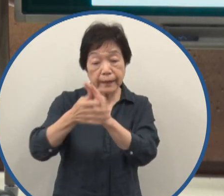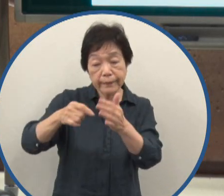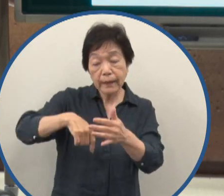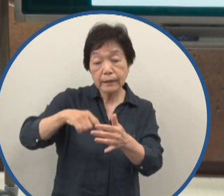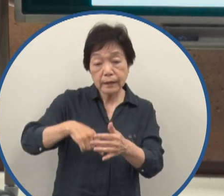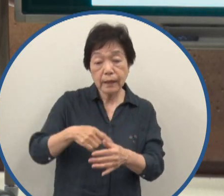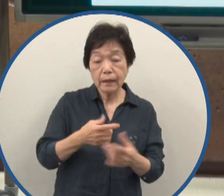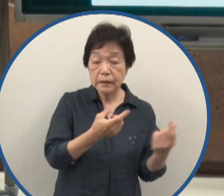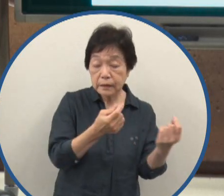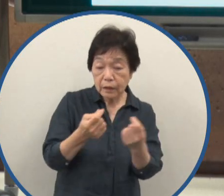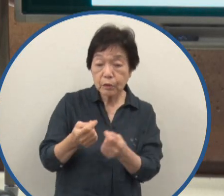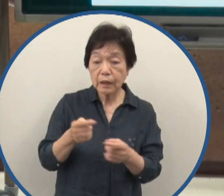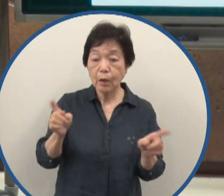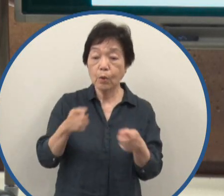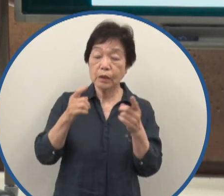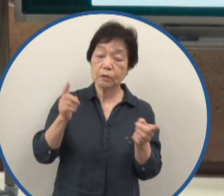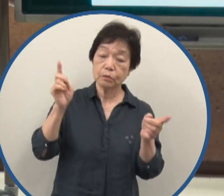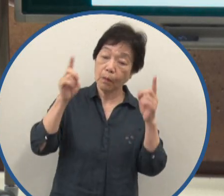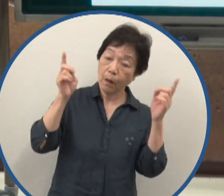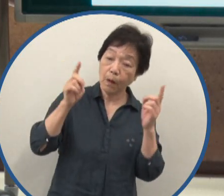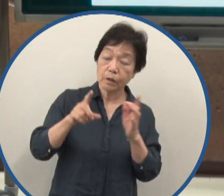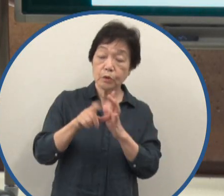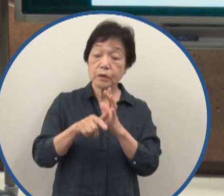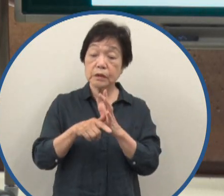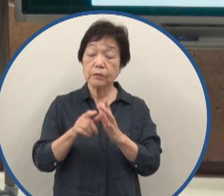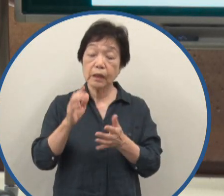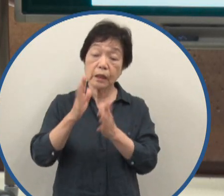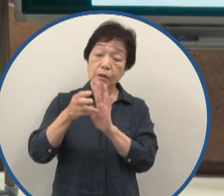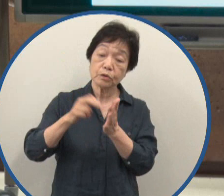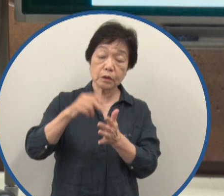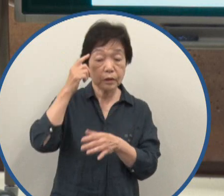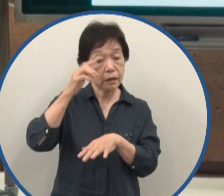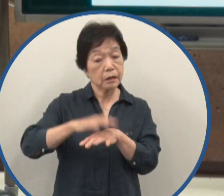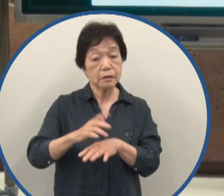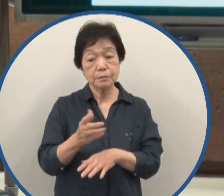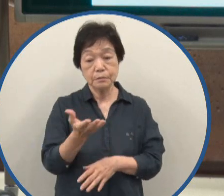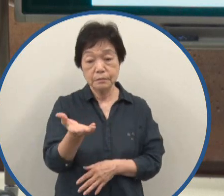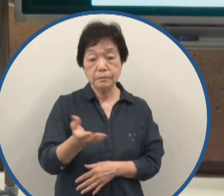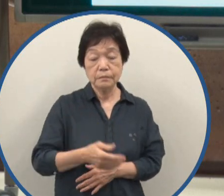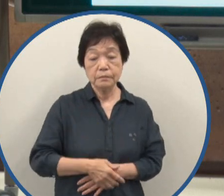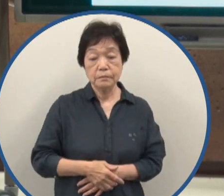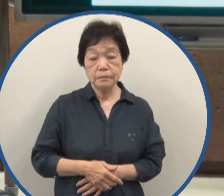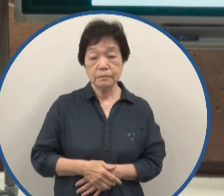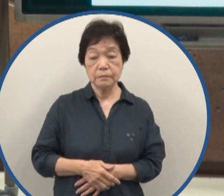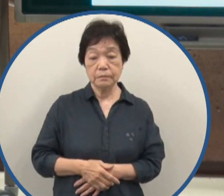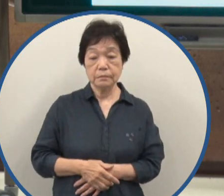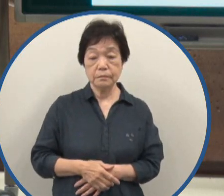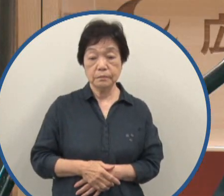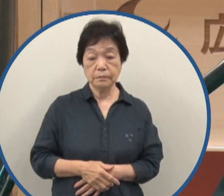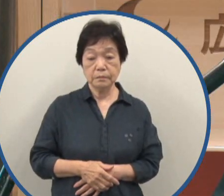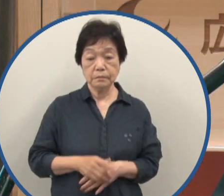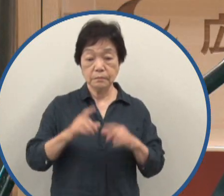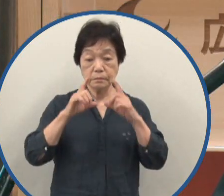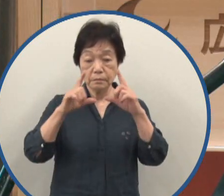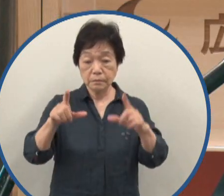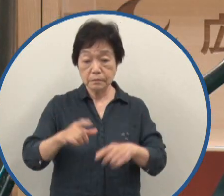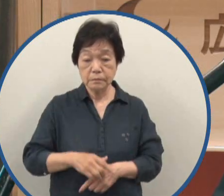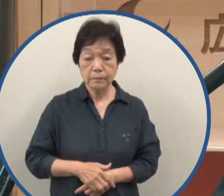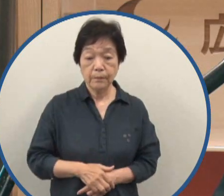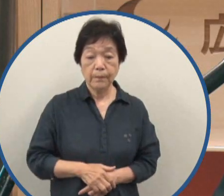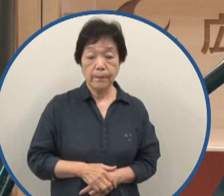等がある場合は、これについての広島県としての考え方はどうなるお考えでしょうか。 あの